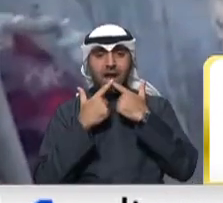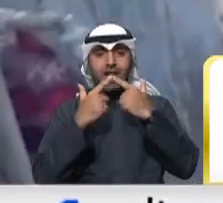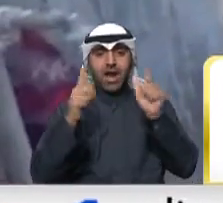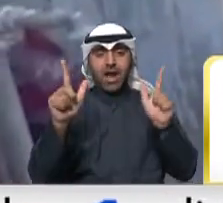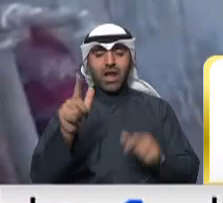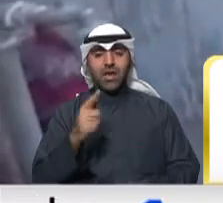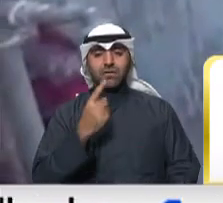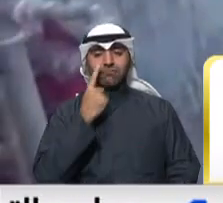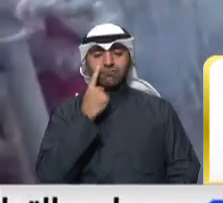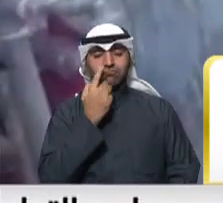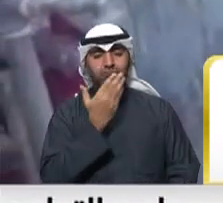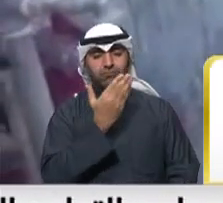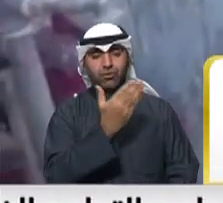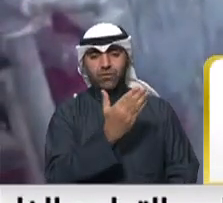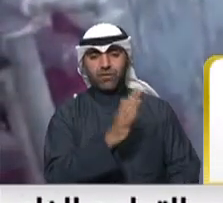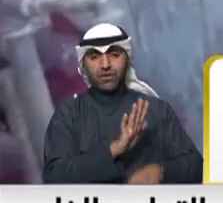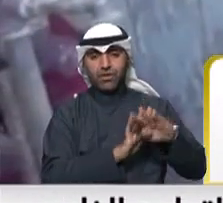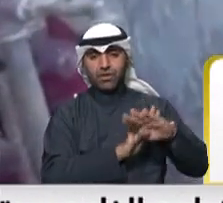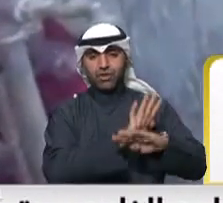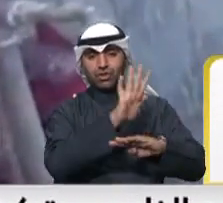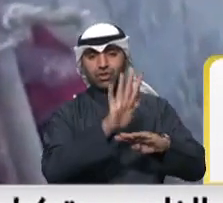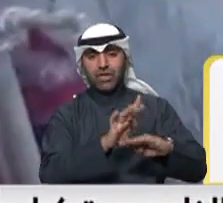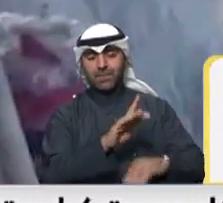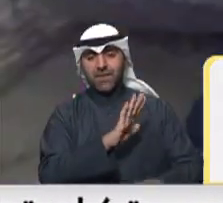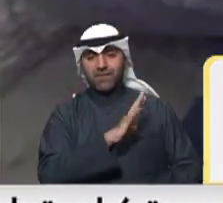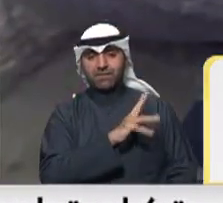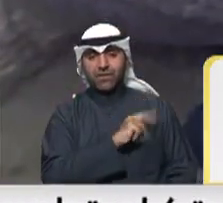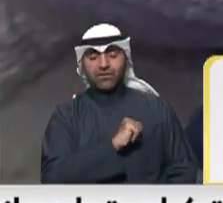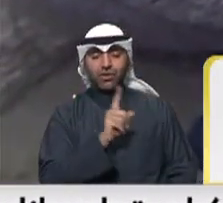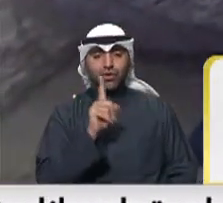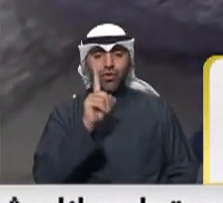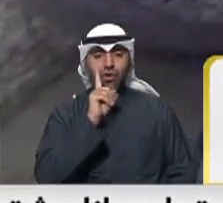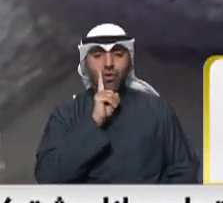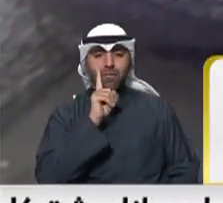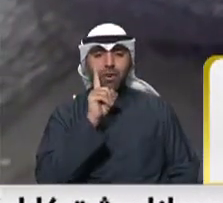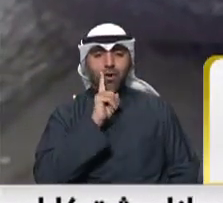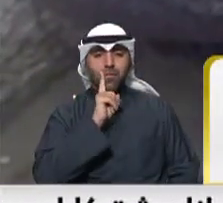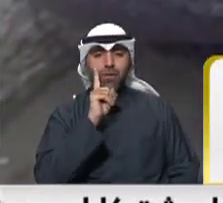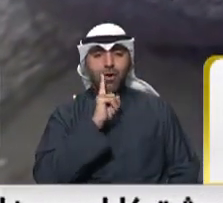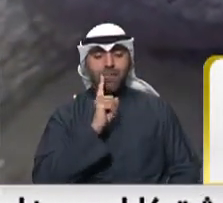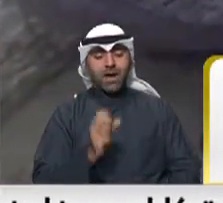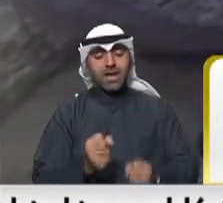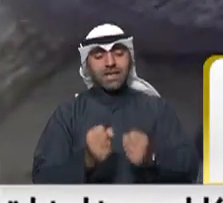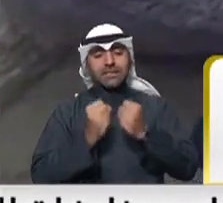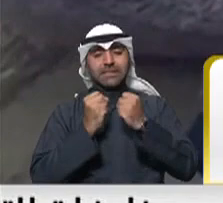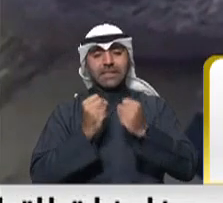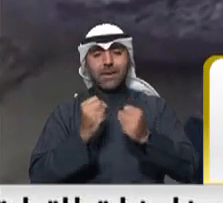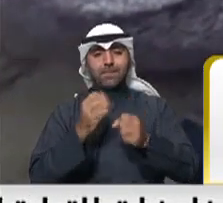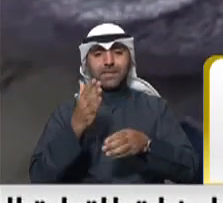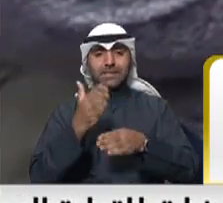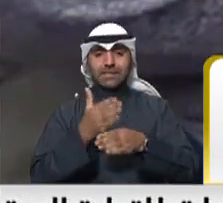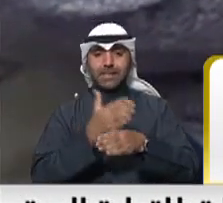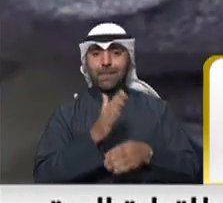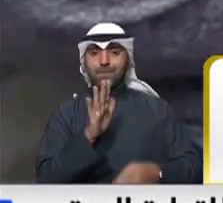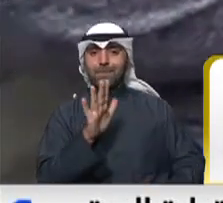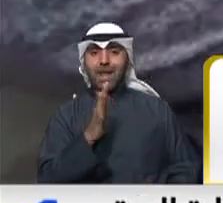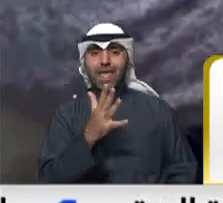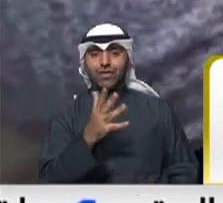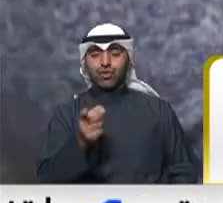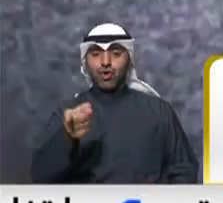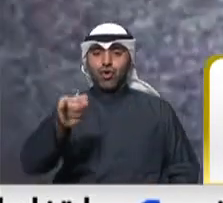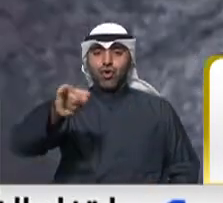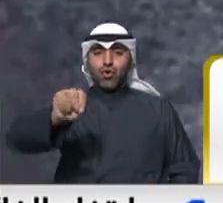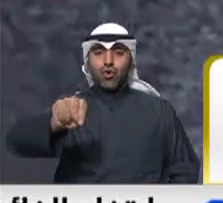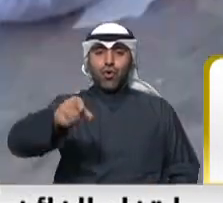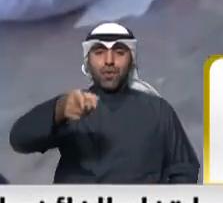الفلسطيني في قطاع غزه وادت الى استشهاد الالاف من الامهات والاطفال وحرمان الالاف من الابناء والاطفال